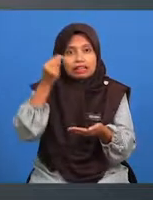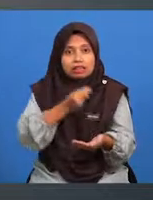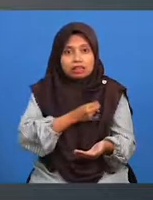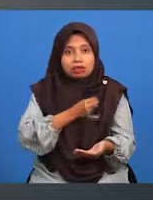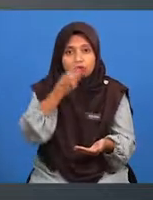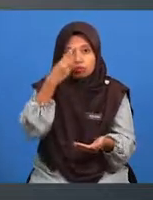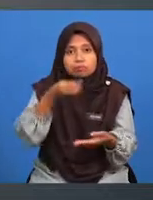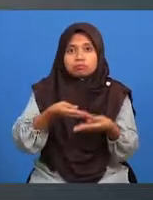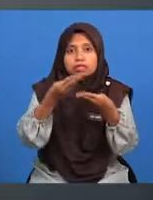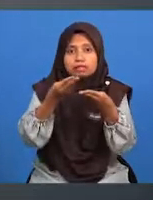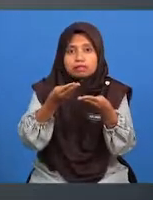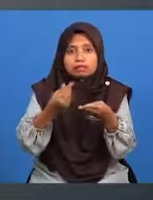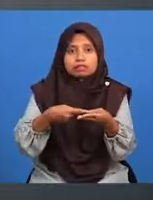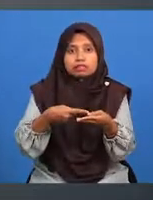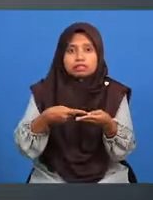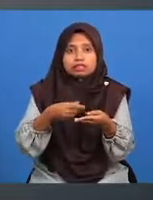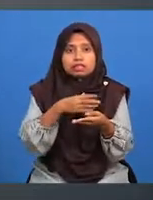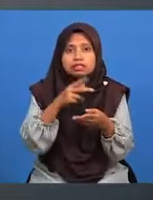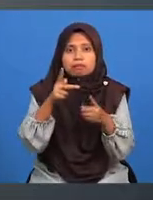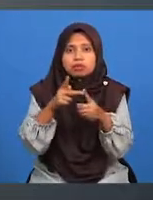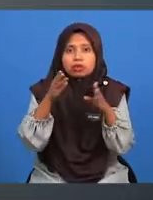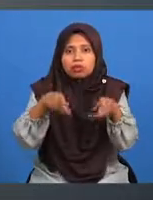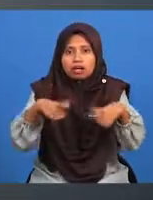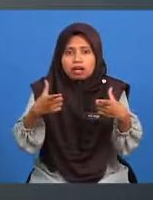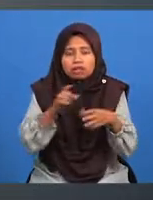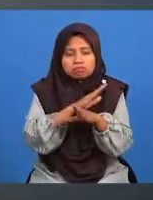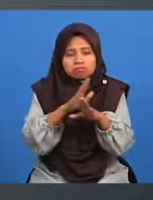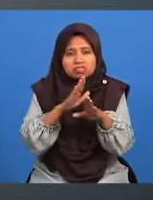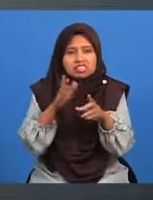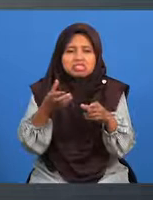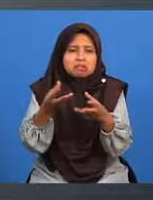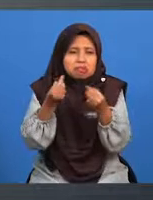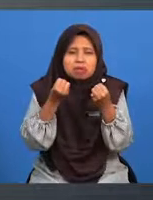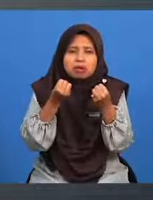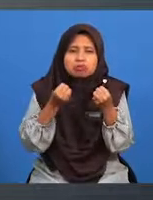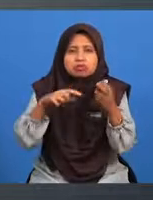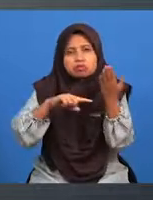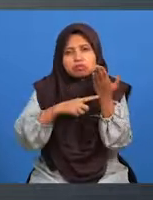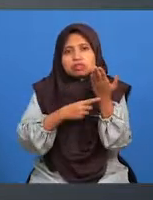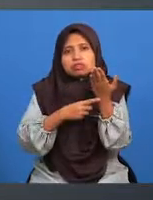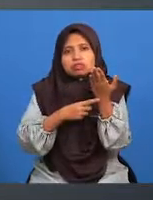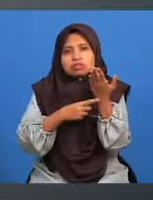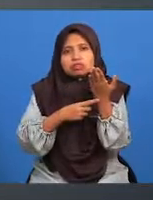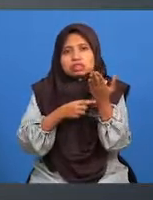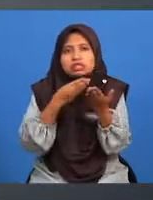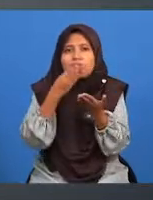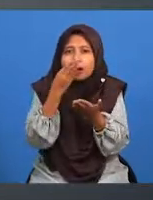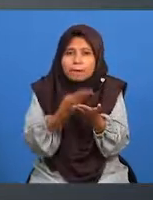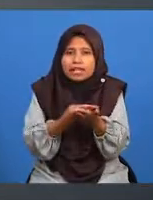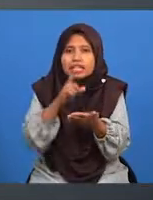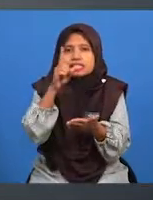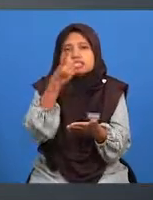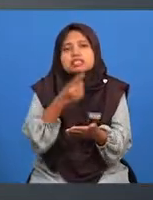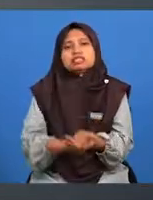manfaat kepada orang lain tanpa sebarang balasan dengan tujuan sebagai kebajikan